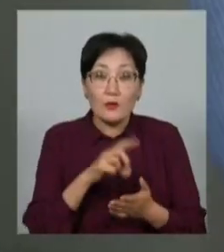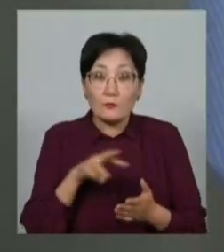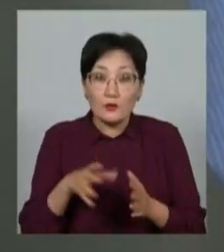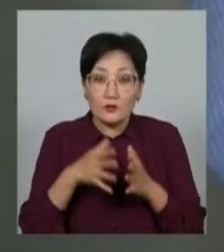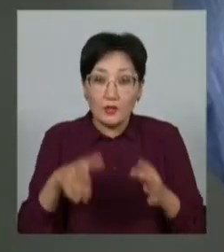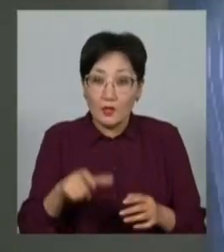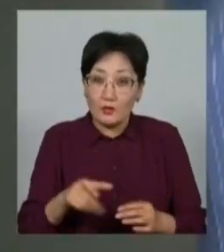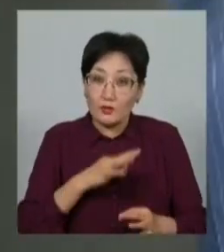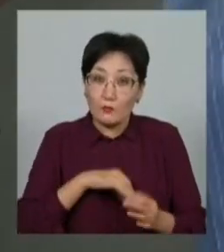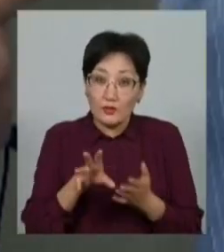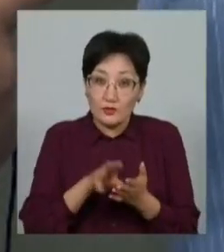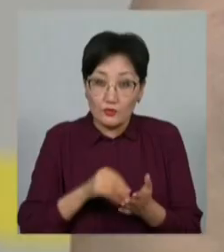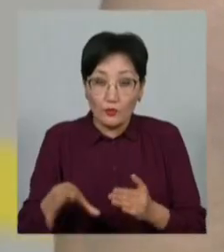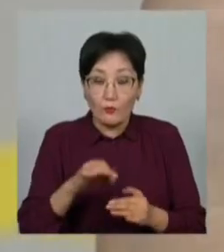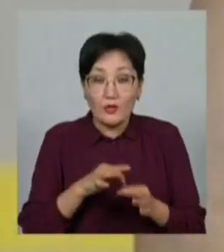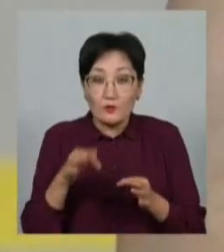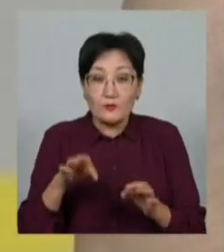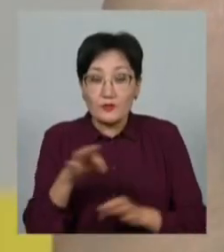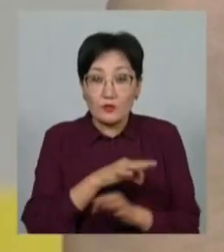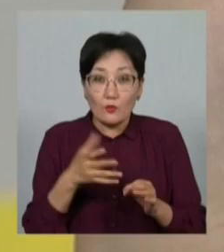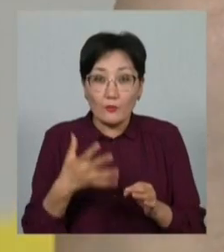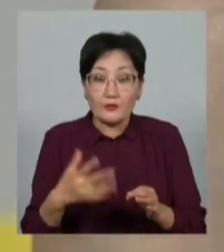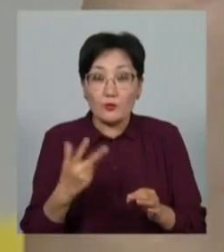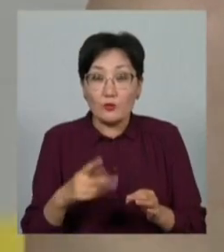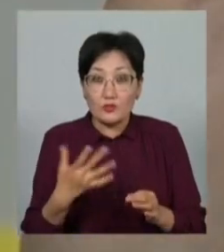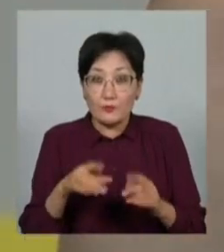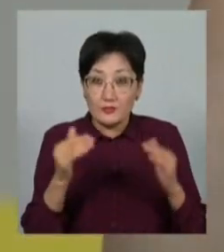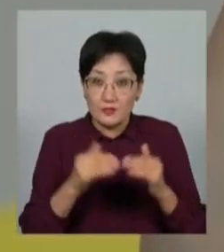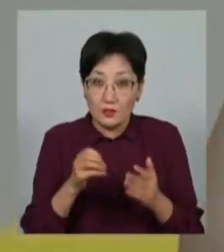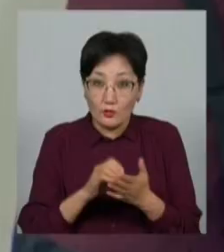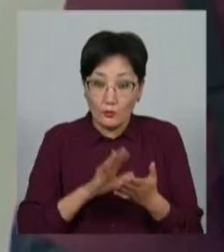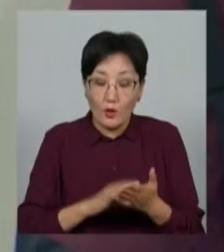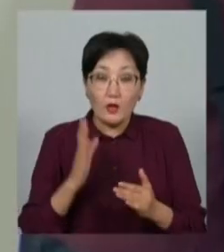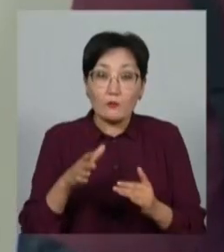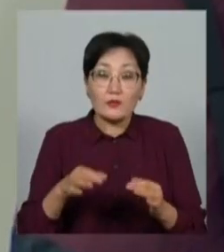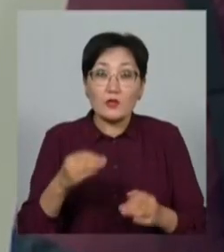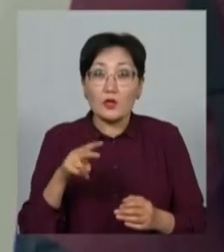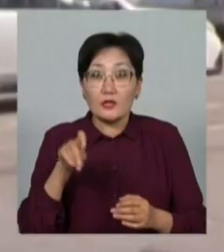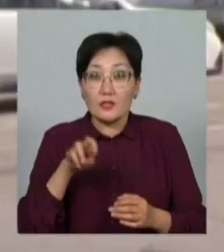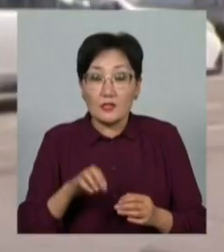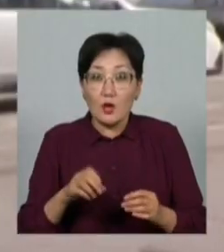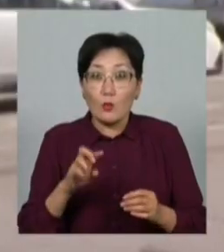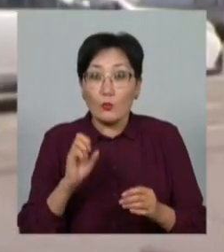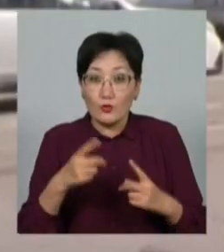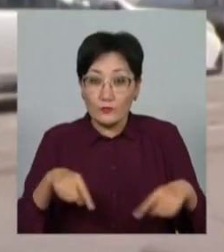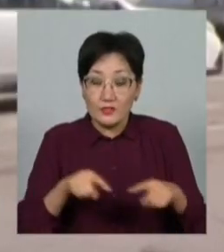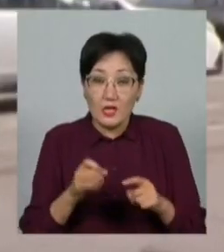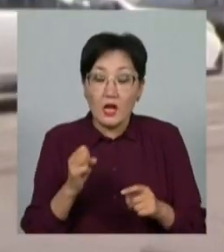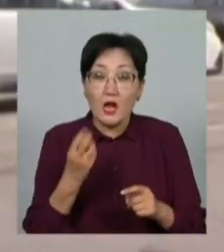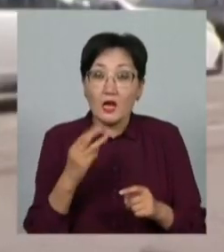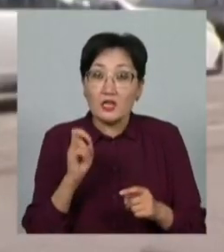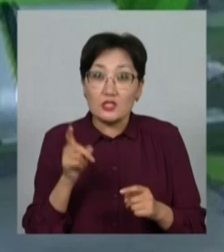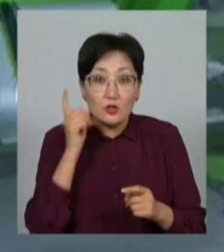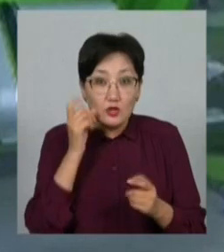астам пайдаланушы жүктеп алған. Барлық өңірде жобаға 5035 нысан тіркелген. Алдағы уақытта лотерея мен букмекер кеңселері ашық жүйесіне